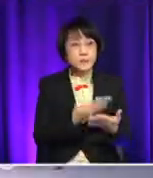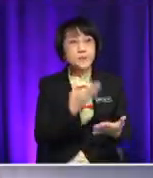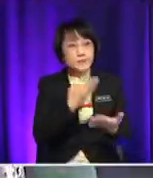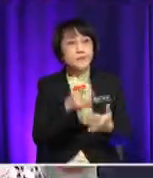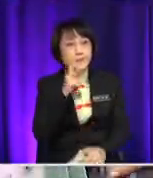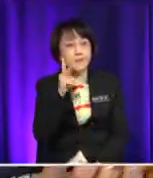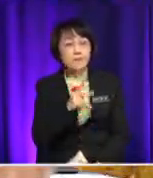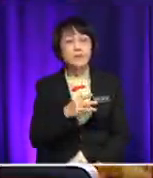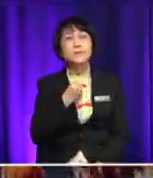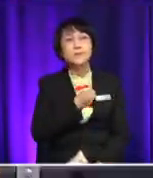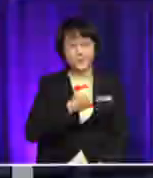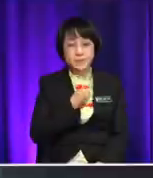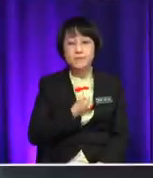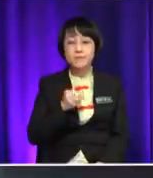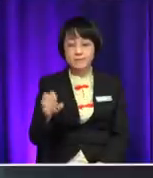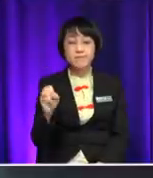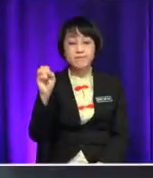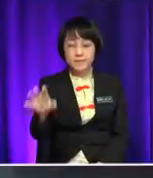minta maaf